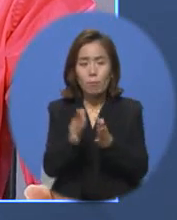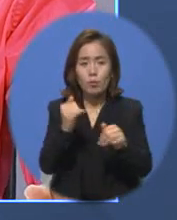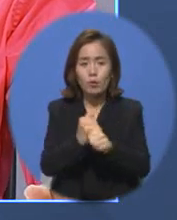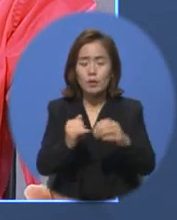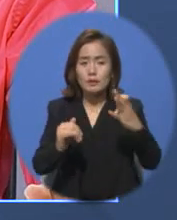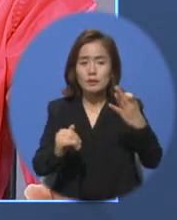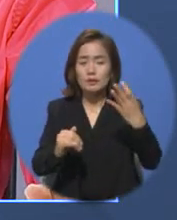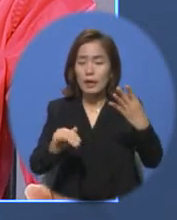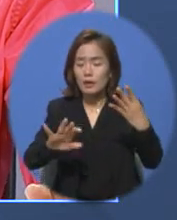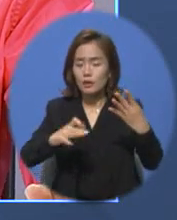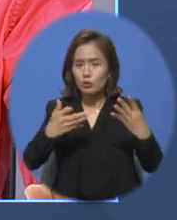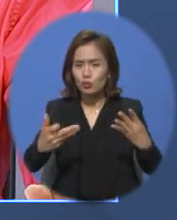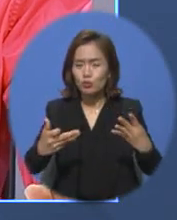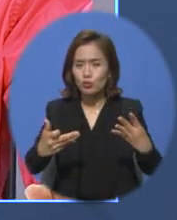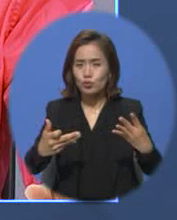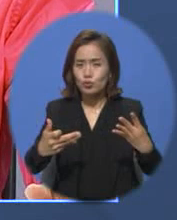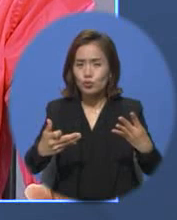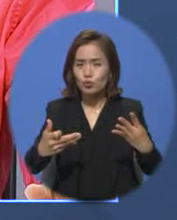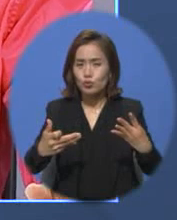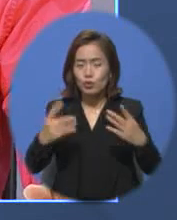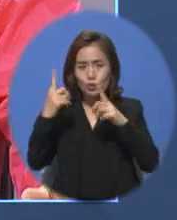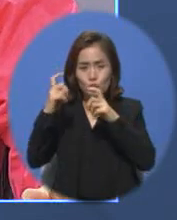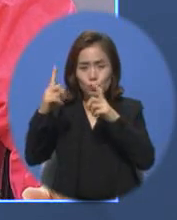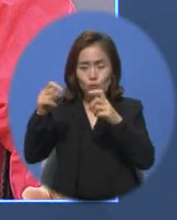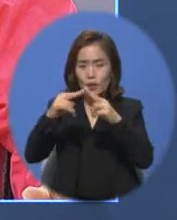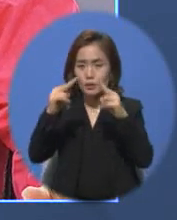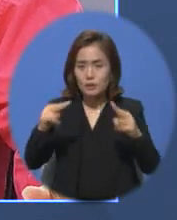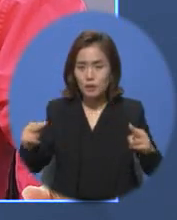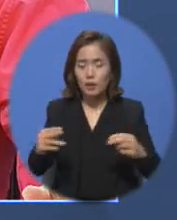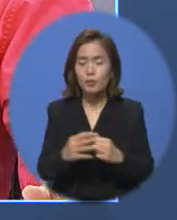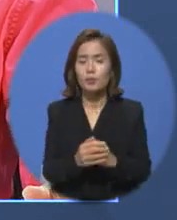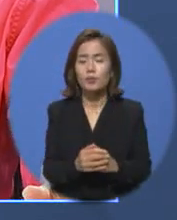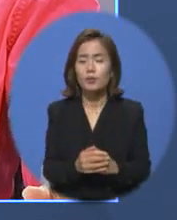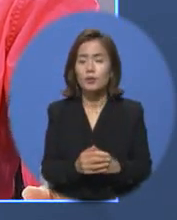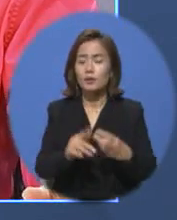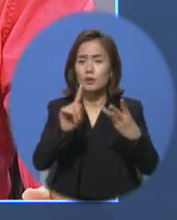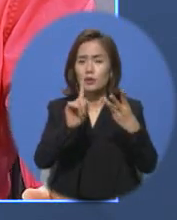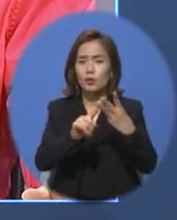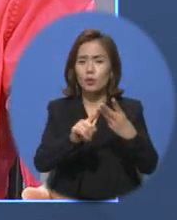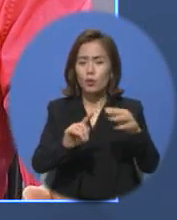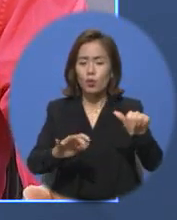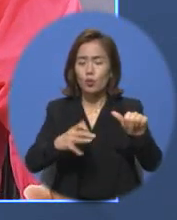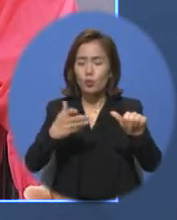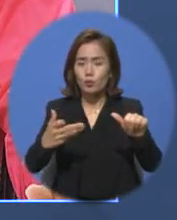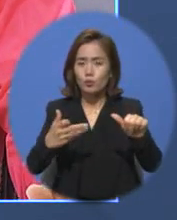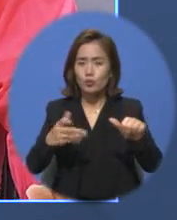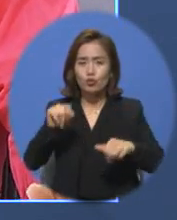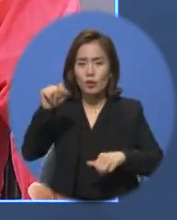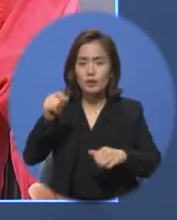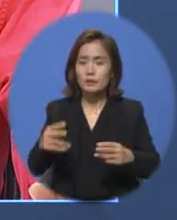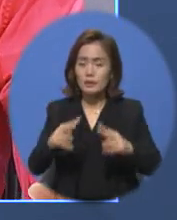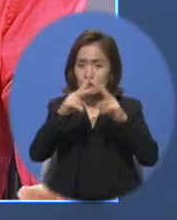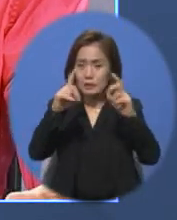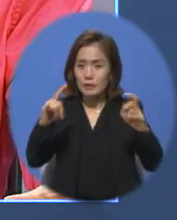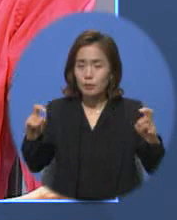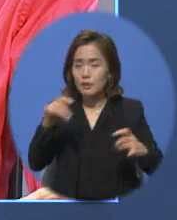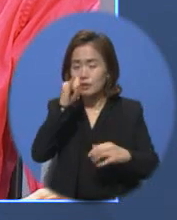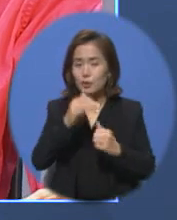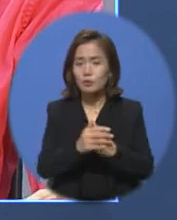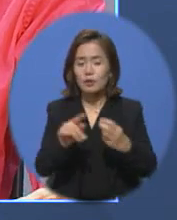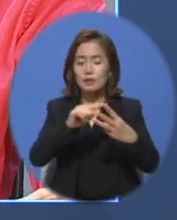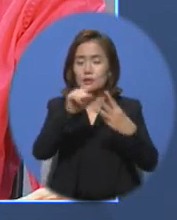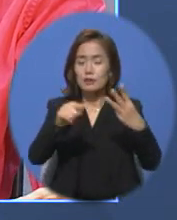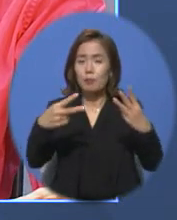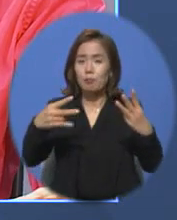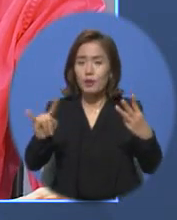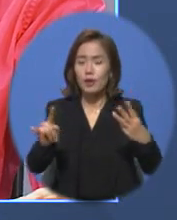광주3·1 운동에서촉발된4·19혁명기념탑이광주공원에있습니다. 세번째는5.18민주화운동 기념비입니다. 아. 우리